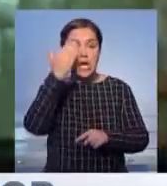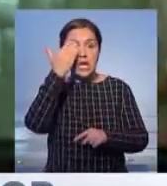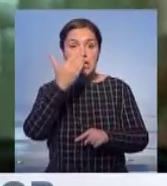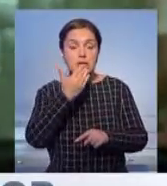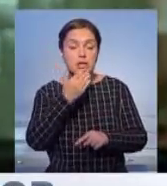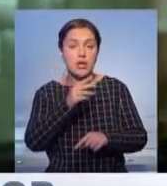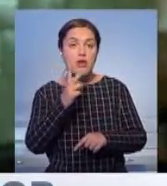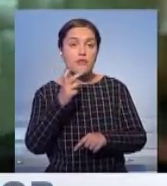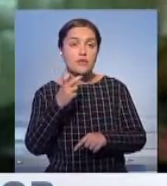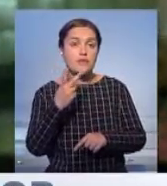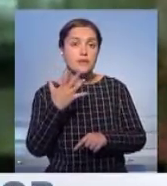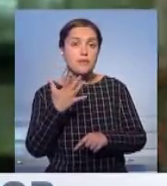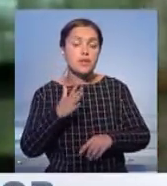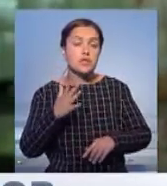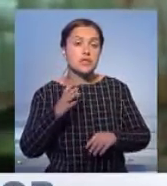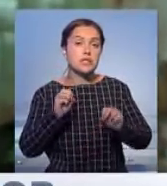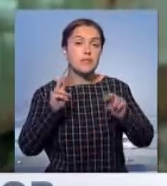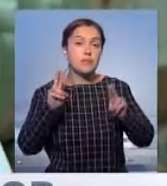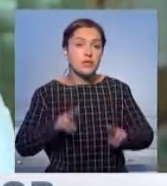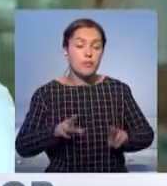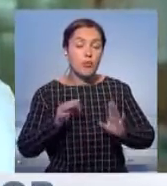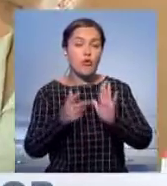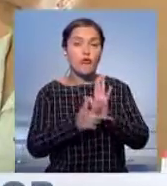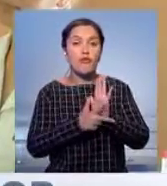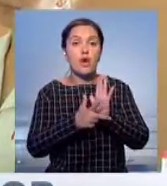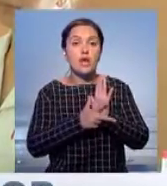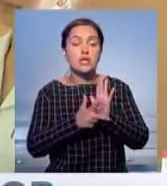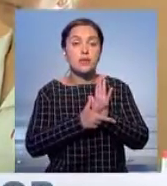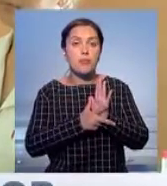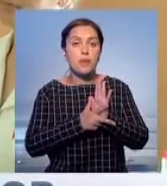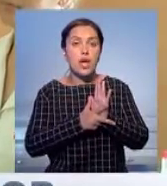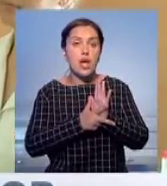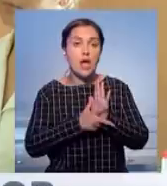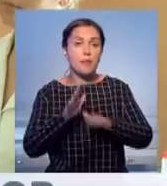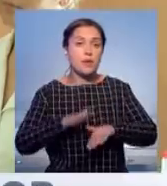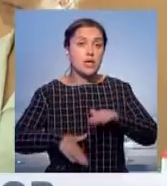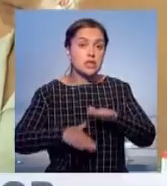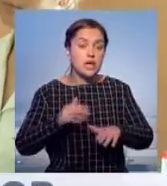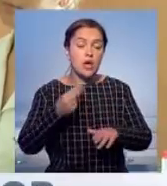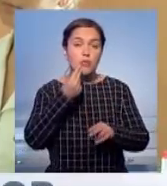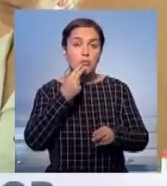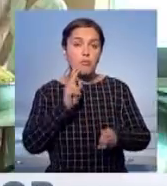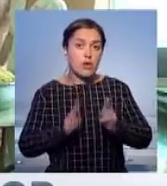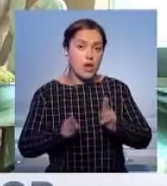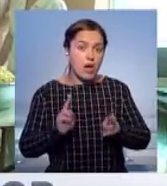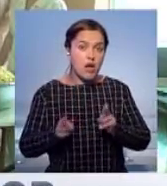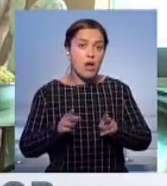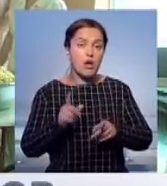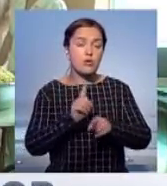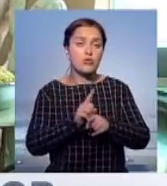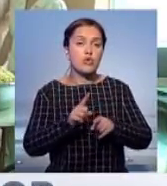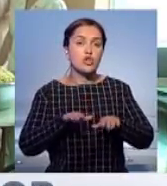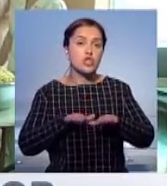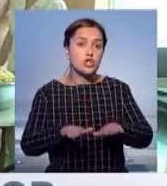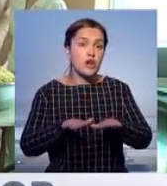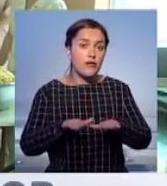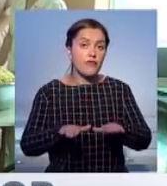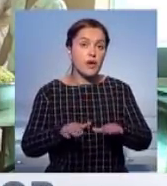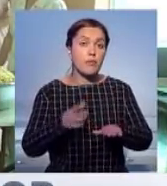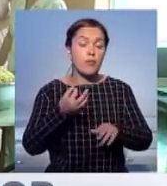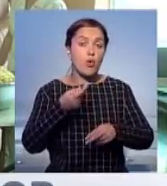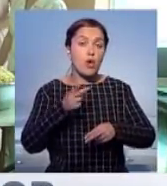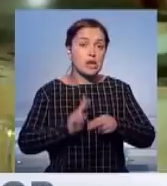там планируют подготовить 225 специалистов по 8 профессиям, в том числе поваров, мебельщиков, плотников, швей, которые